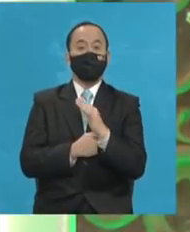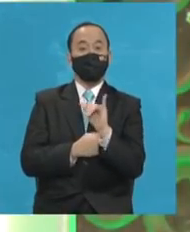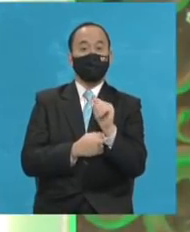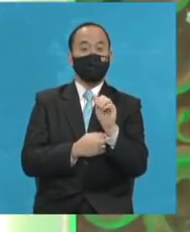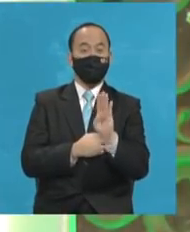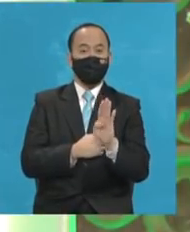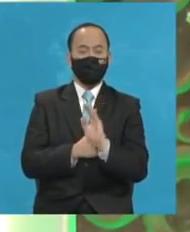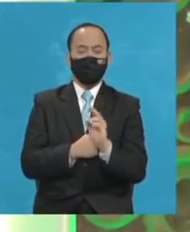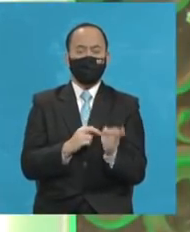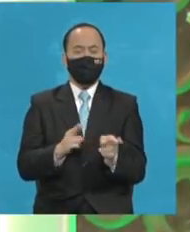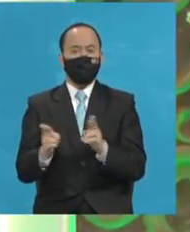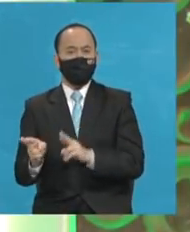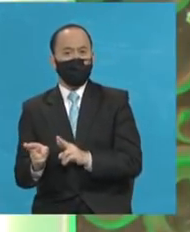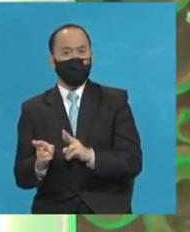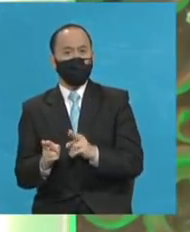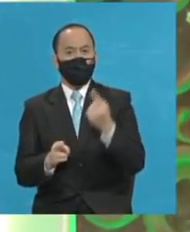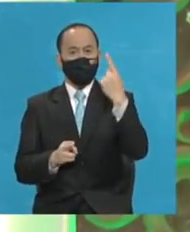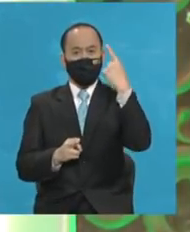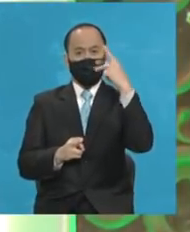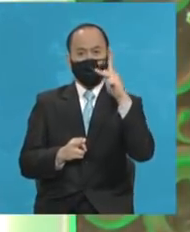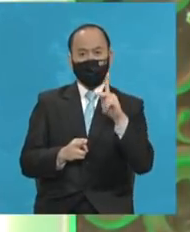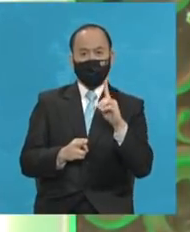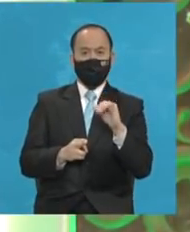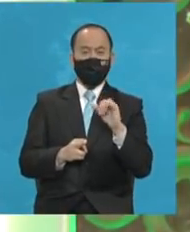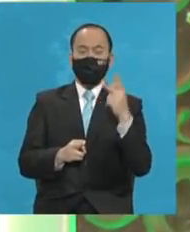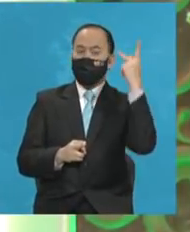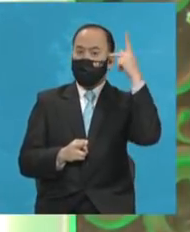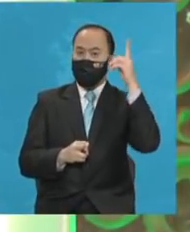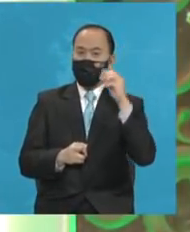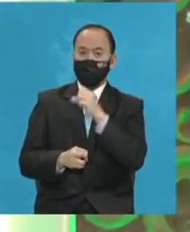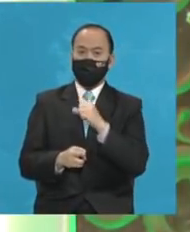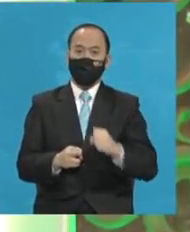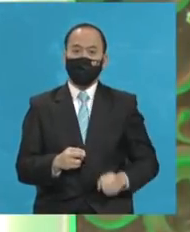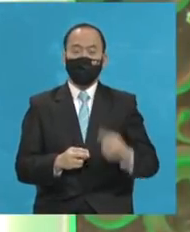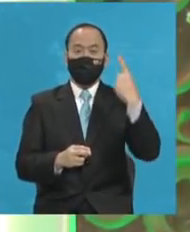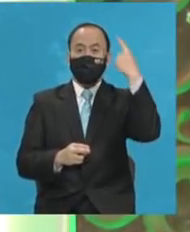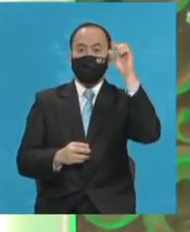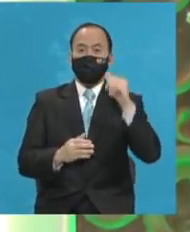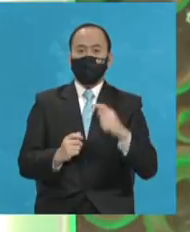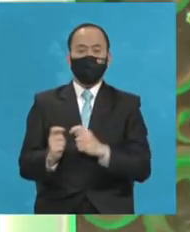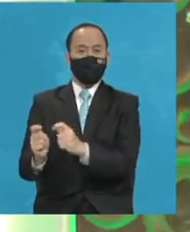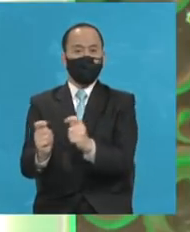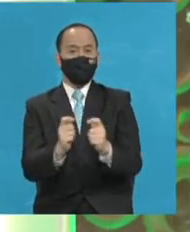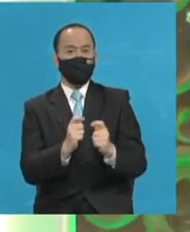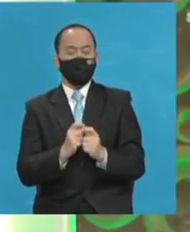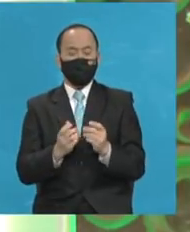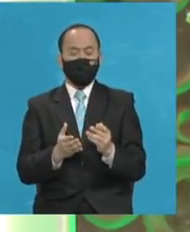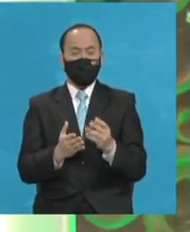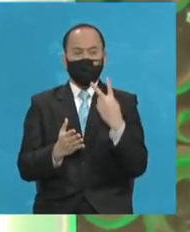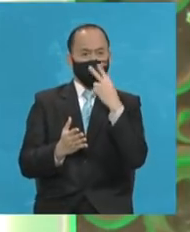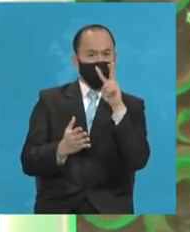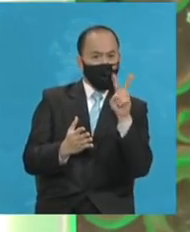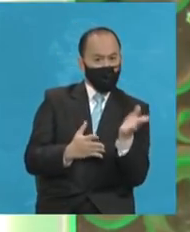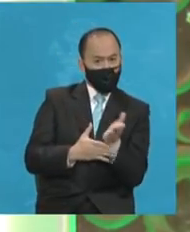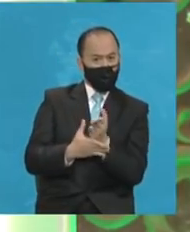yang tidak berbelah bagi bagi kerajaan Komodo dipangku untuk bersama-sama menurutnya di bidang-bidang lain yang